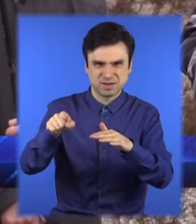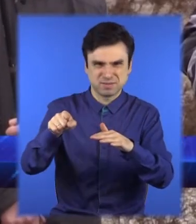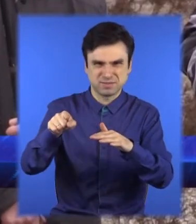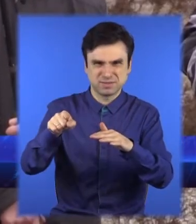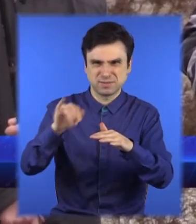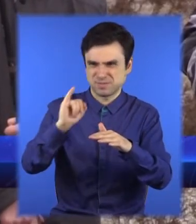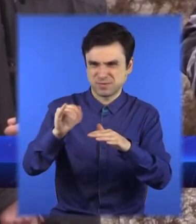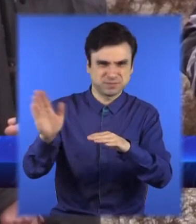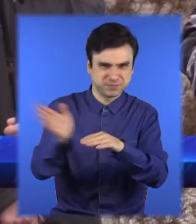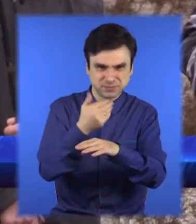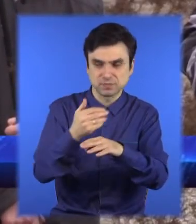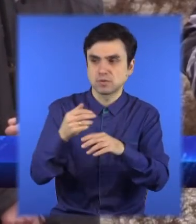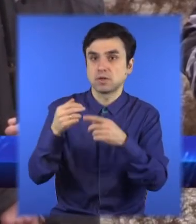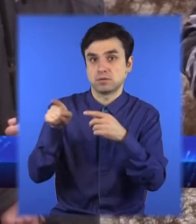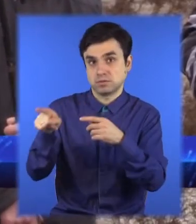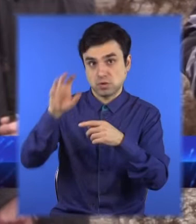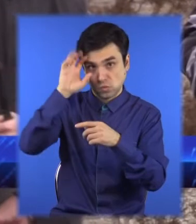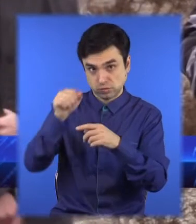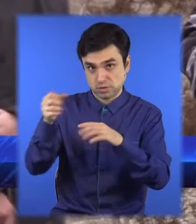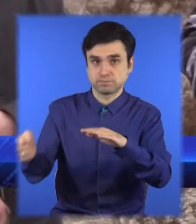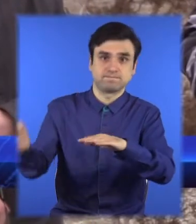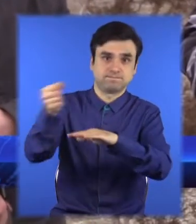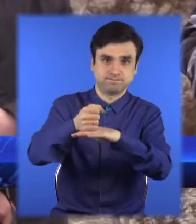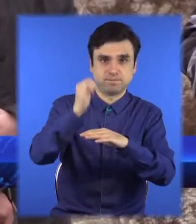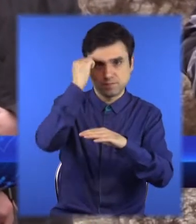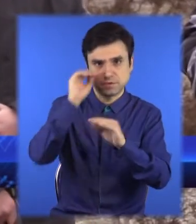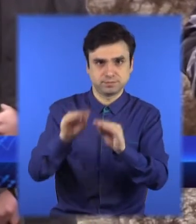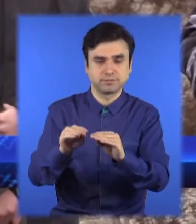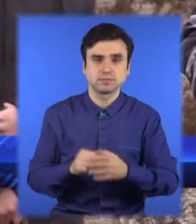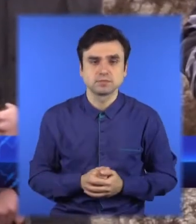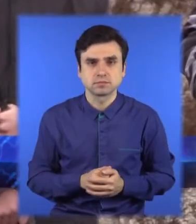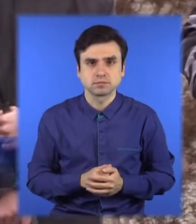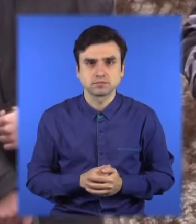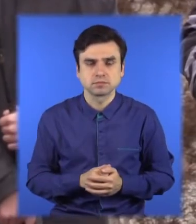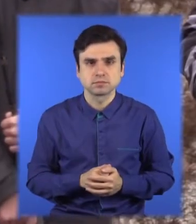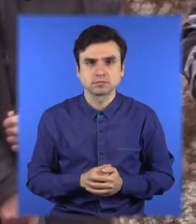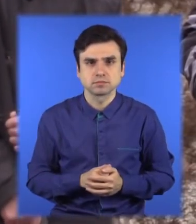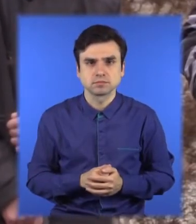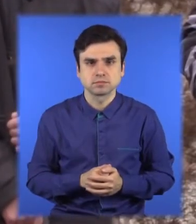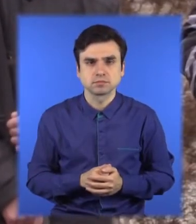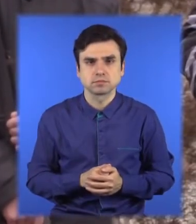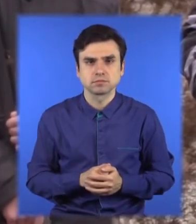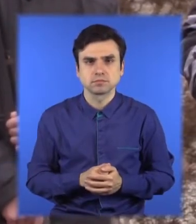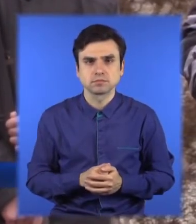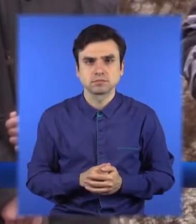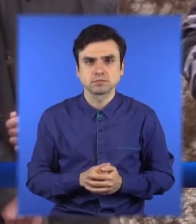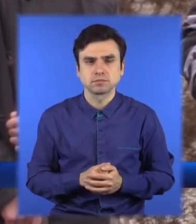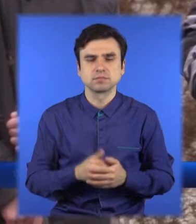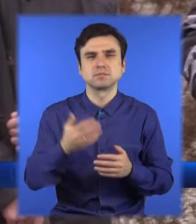погляд, це було б свідчення історичної справедливості, коли на місці більшовицького ката чекіста